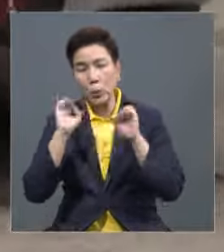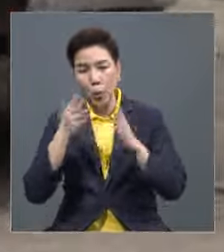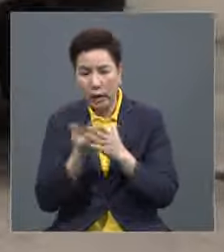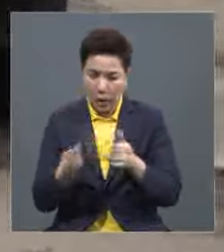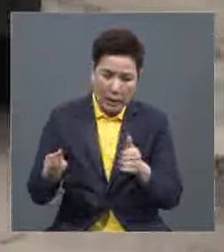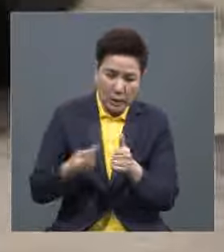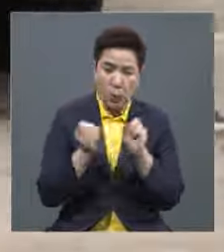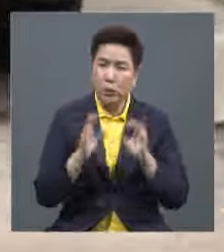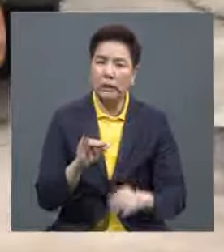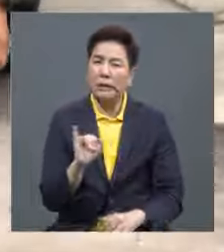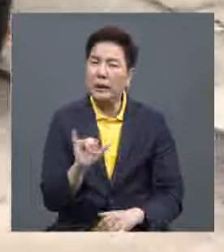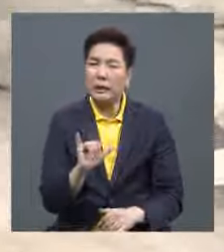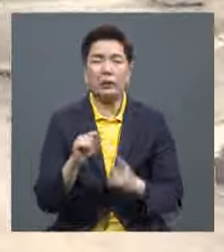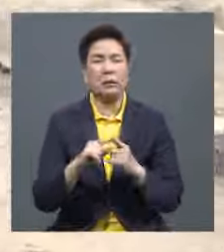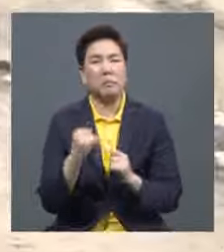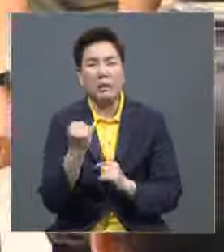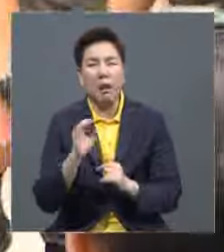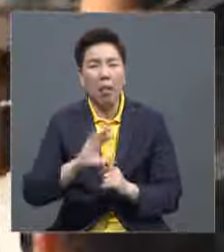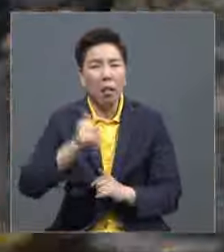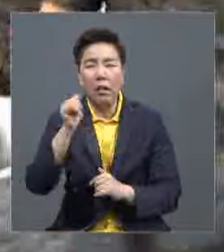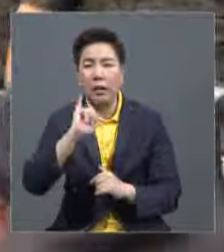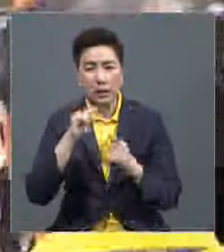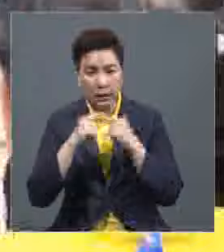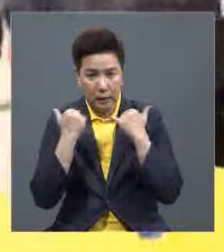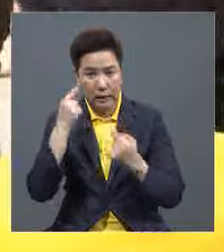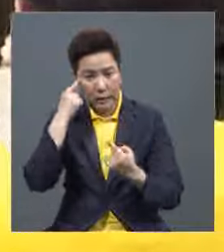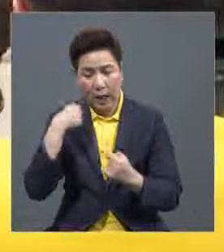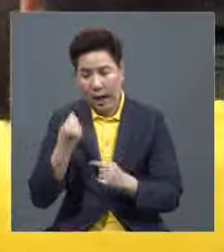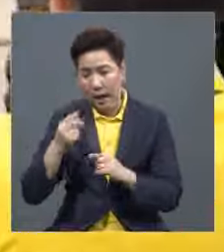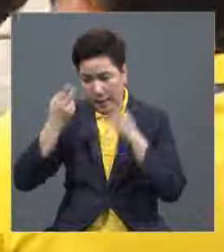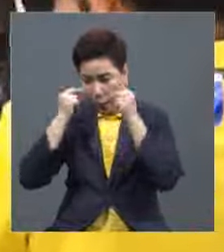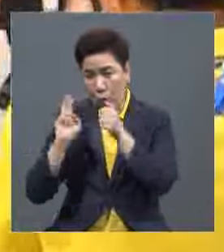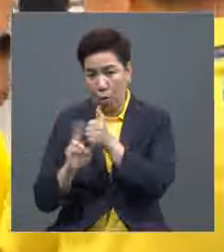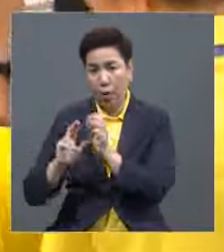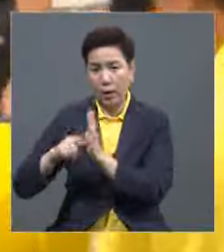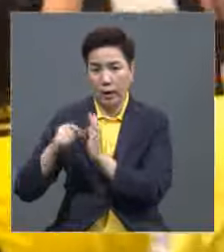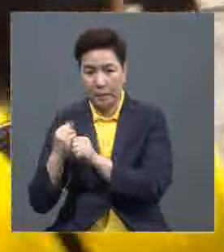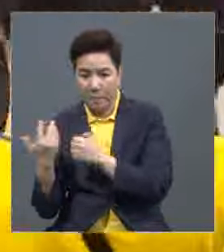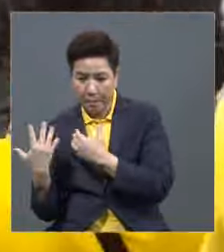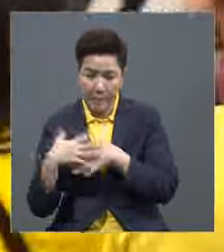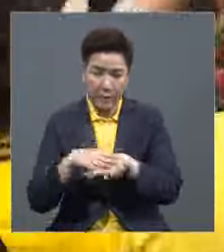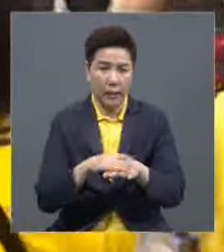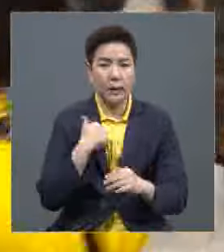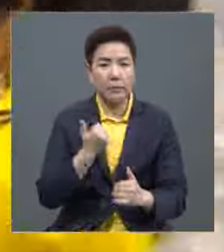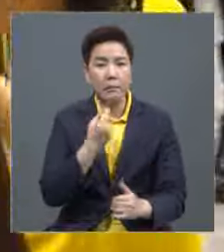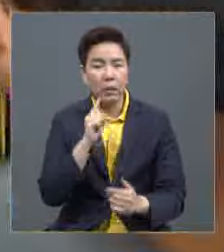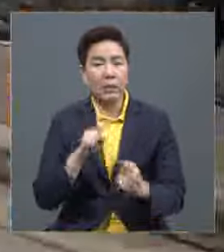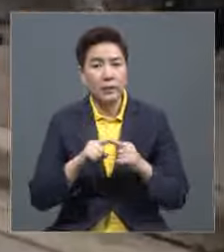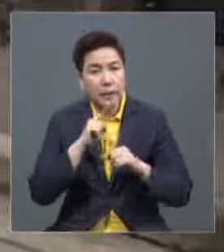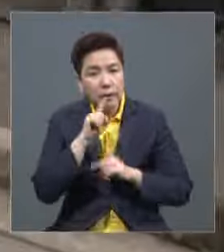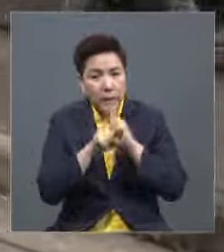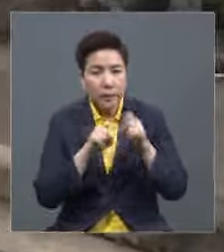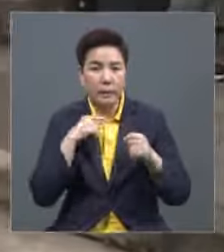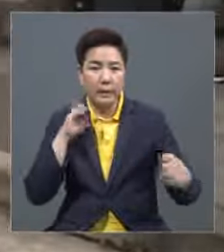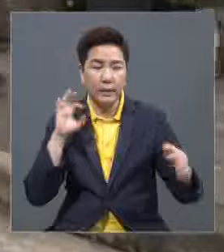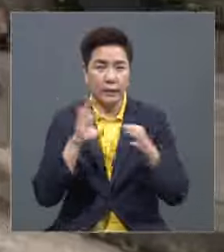ยังไม่ดีพอด้วยซึ่งหลังจากนี้จะให้รองเลขาธิการนายกรัฐมนตรีเข้าไปช่วยประสานและดูแลพร้อมทั้งได้สอบถาม